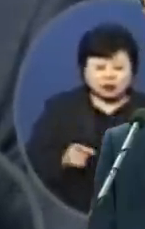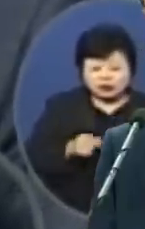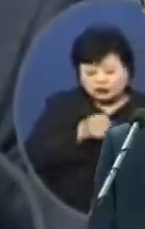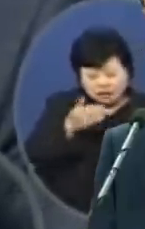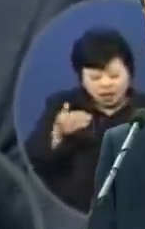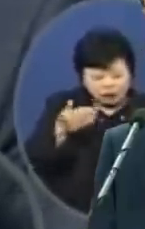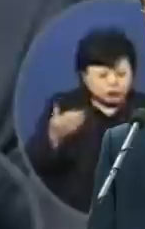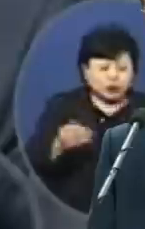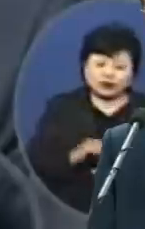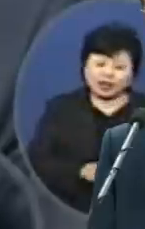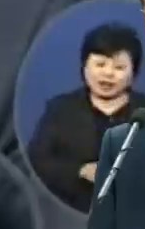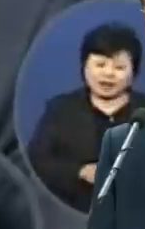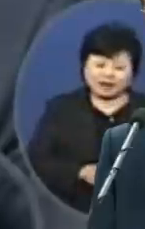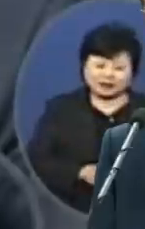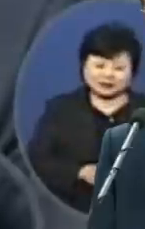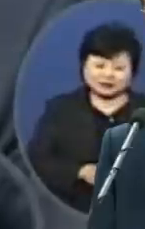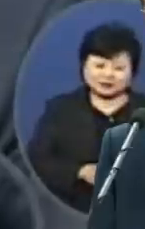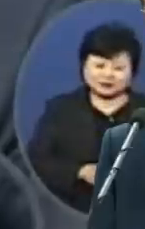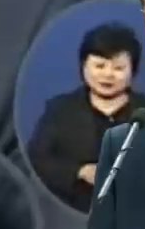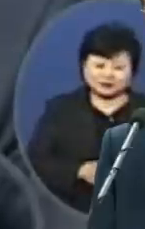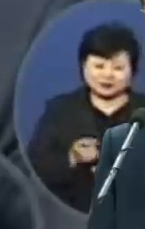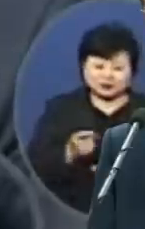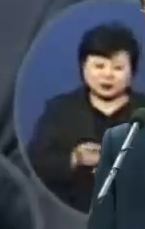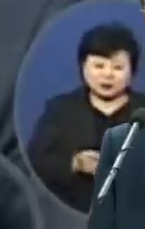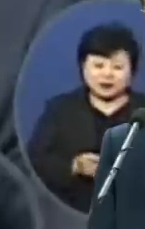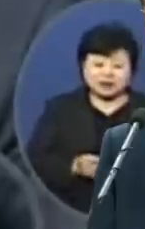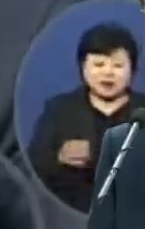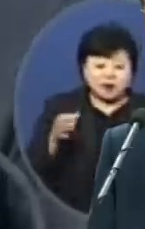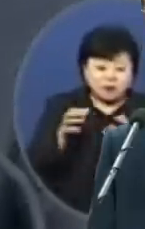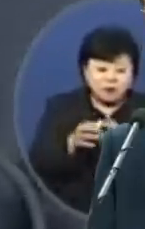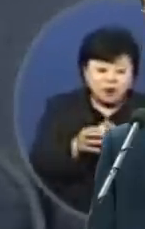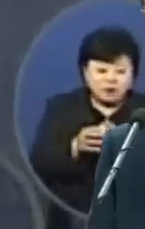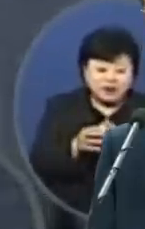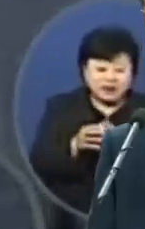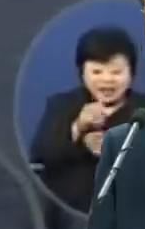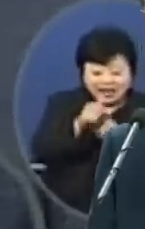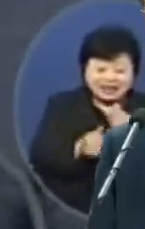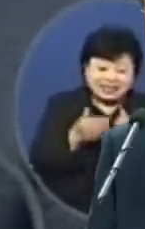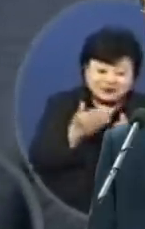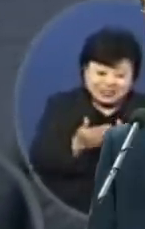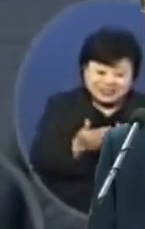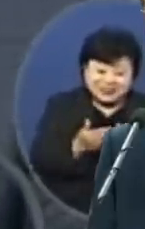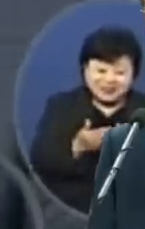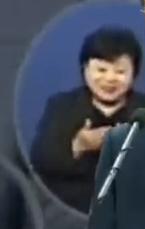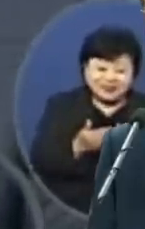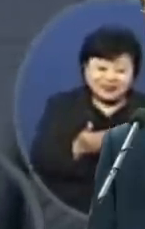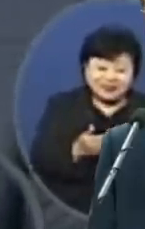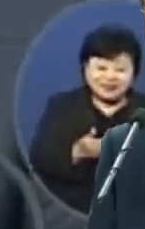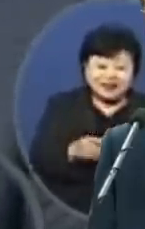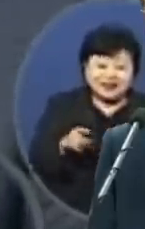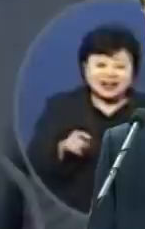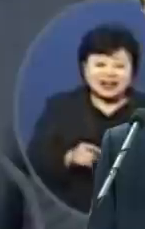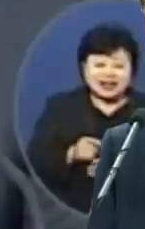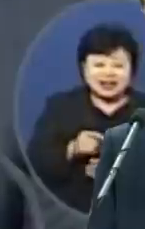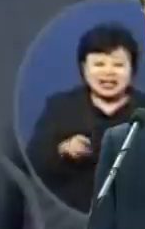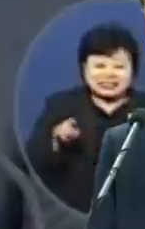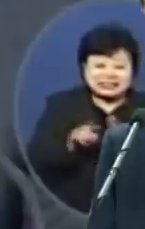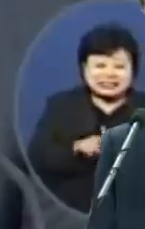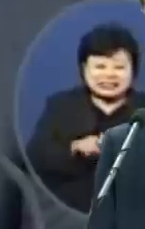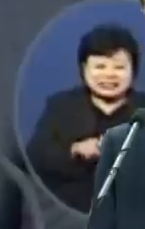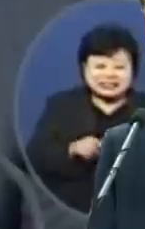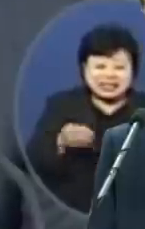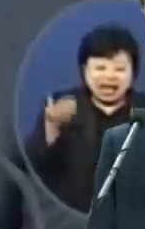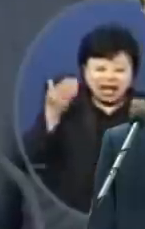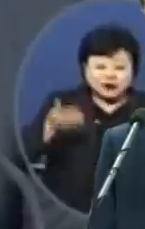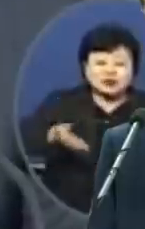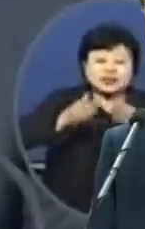어떻게 하느냐. 그런데 조그마한 집회에 제가 나가서 하나님께서 이게 신학교를 세워주겠다고 하는데 실상